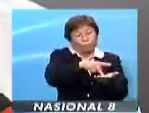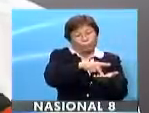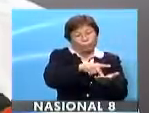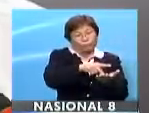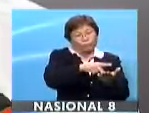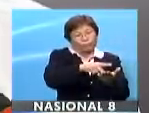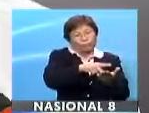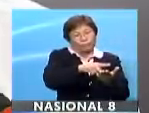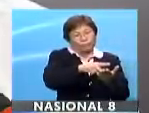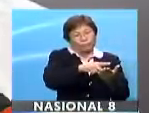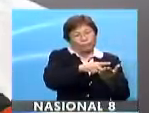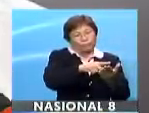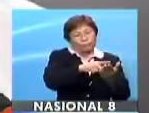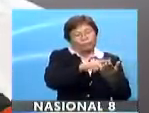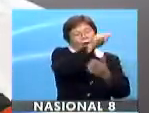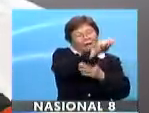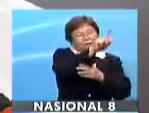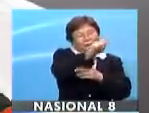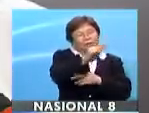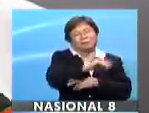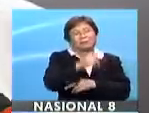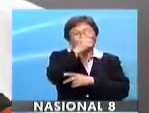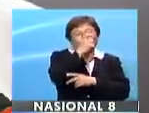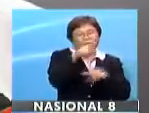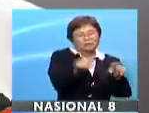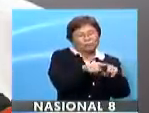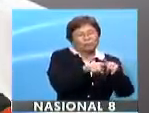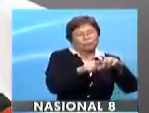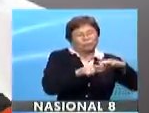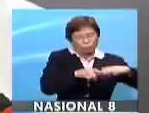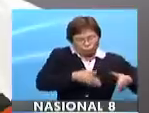penempatan jemaah haji Asia Tenggara dan juga Turki sebelum